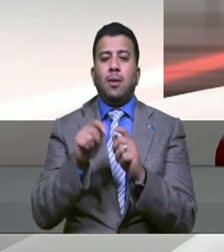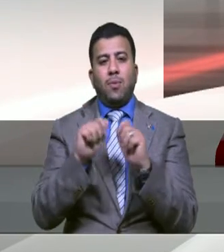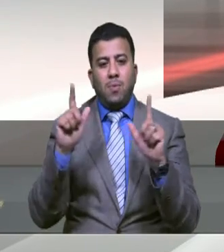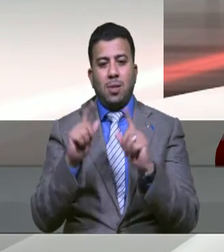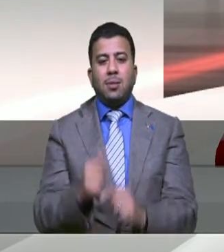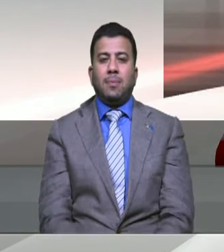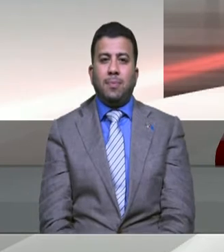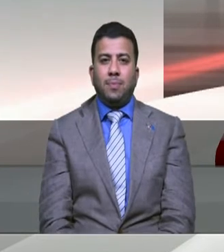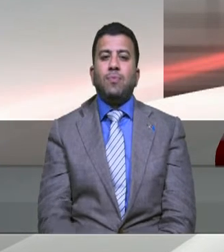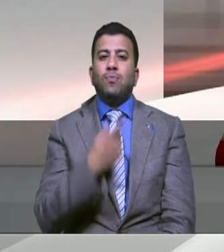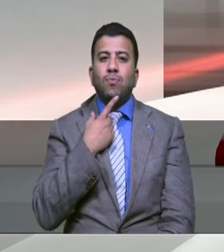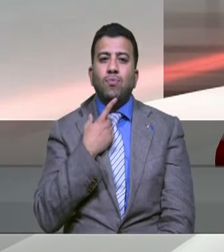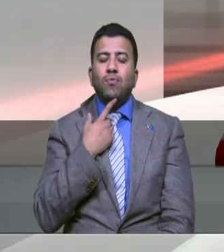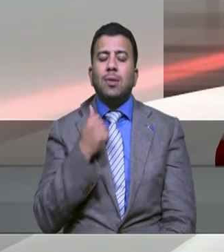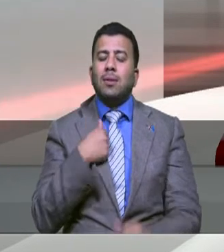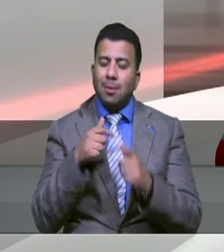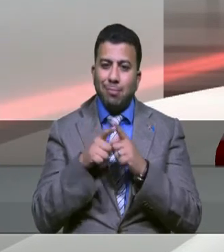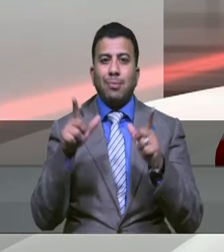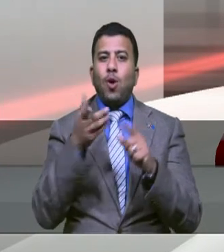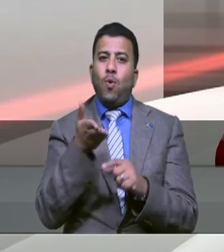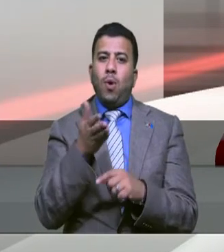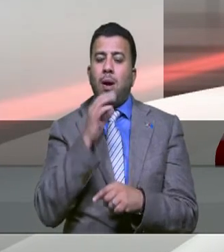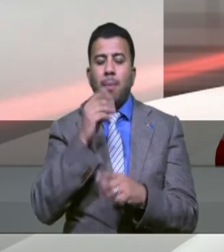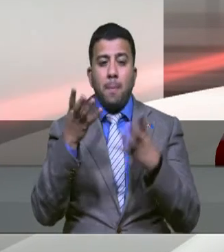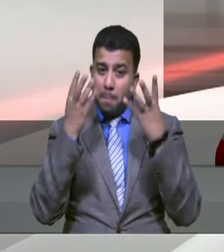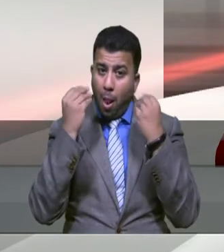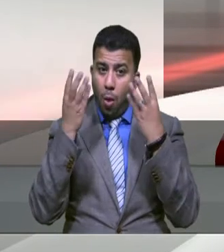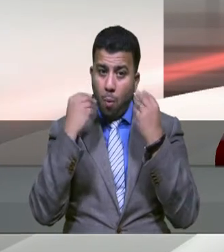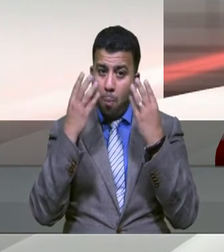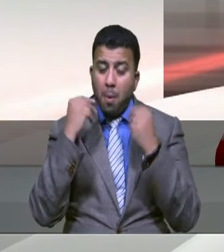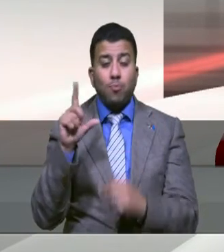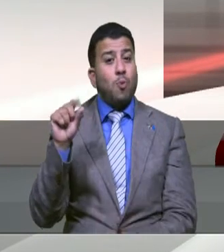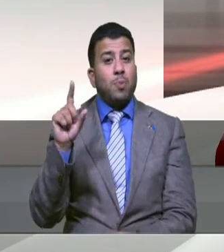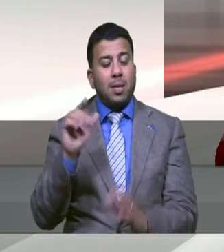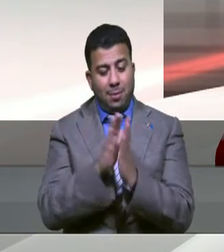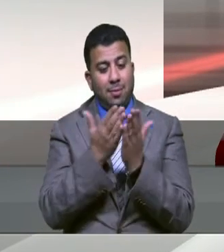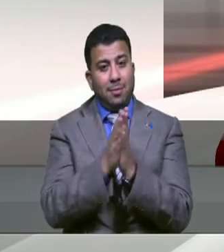واضح، صح الرسالة اللي أريدها يعني. ففي معلومات يعني جيدة، وفيه